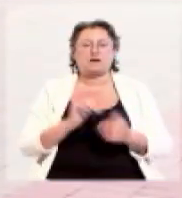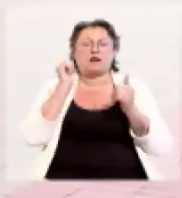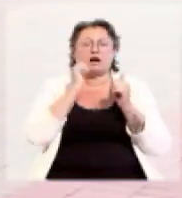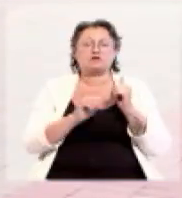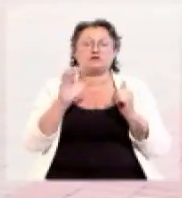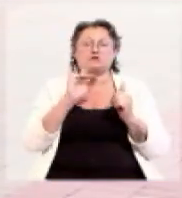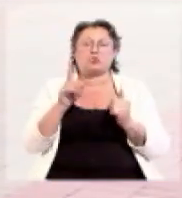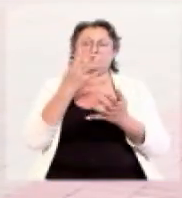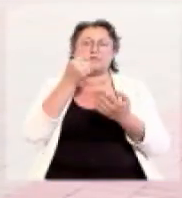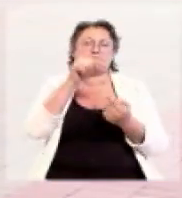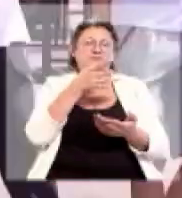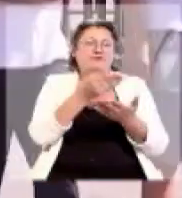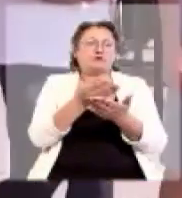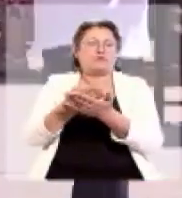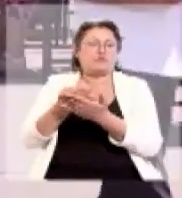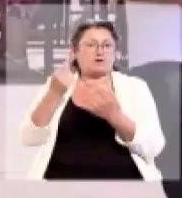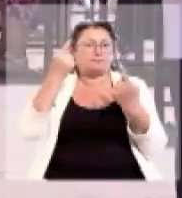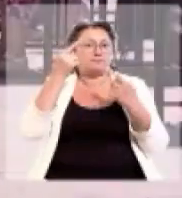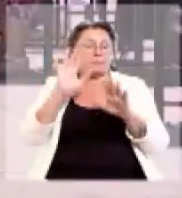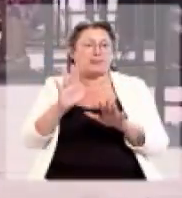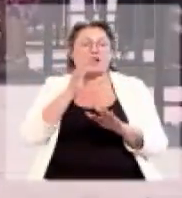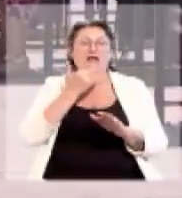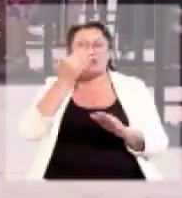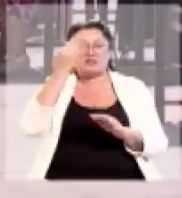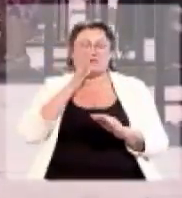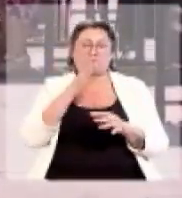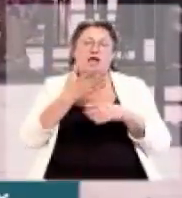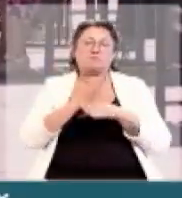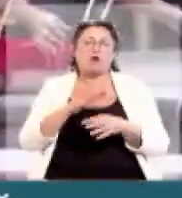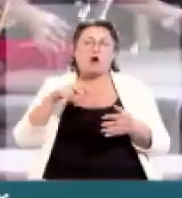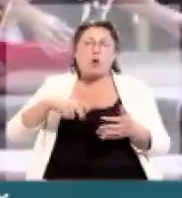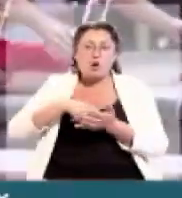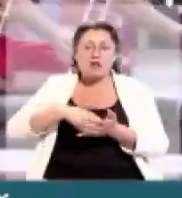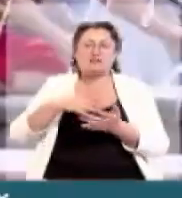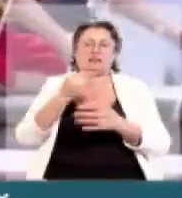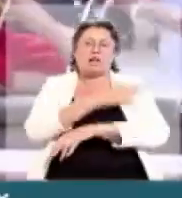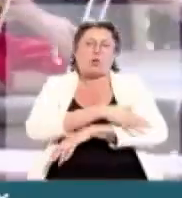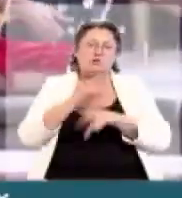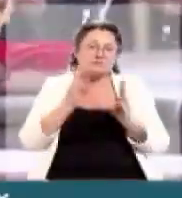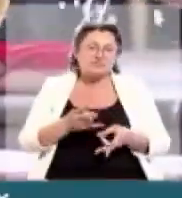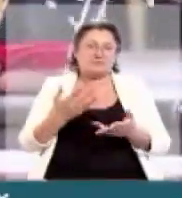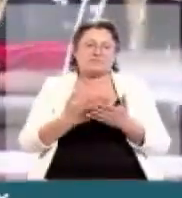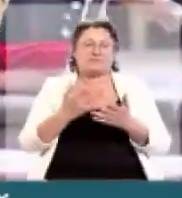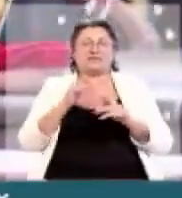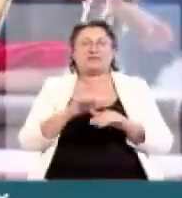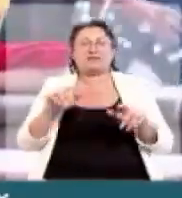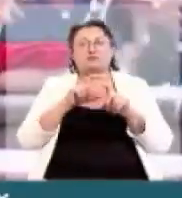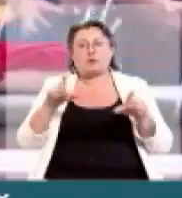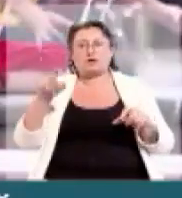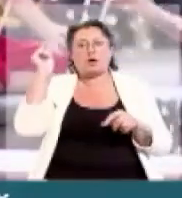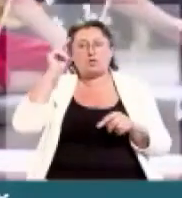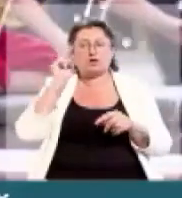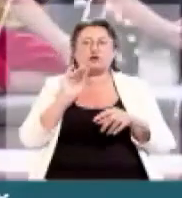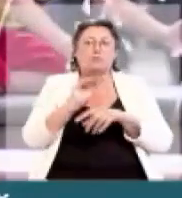Каждому сезону свойственны свои причуды. Лето – время разбитых коленок и ободранных локтей. Необремененные школьными уроками